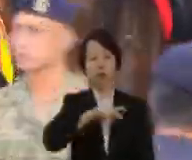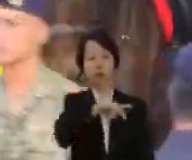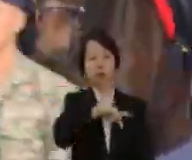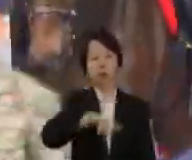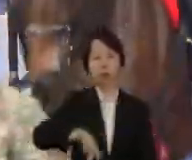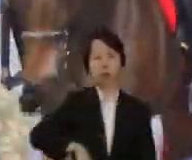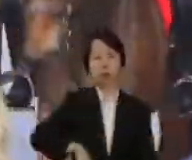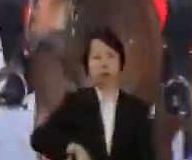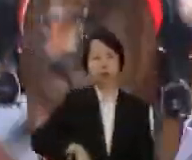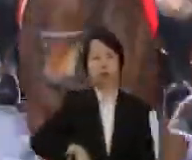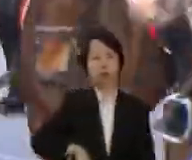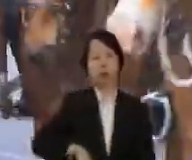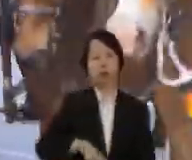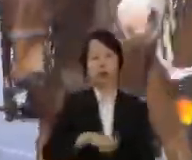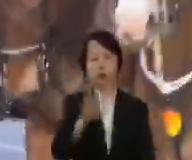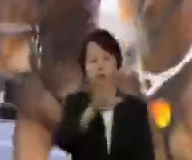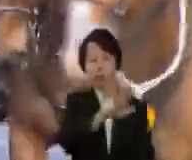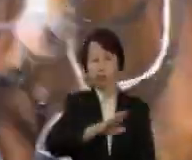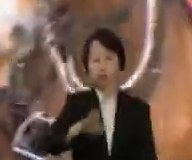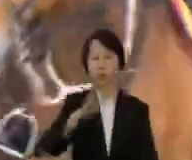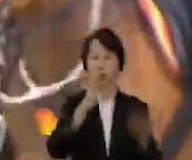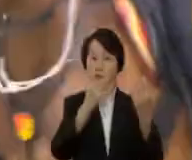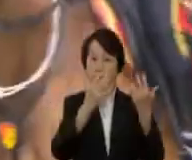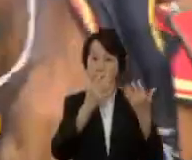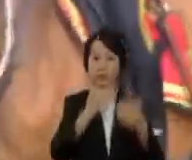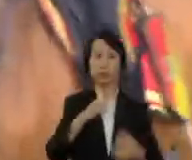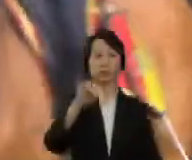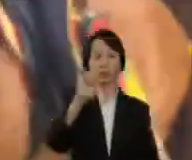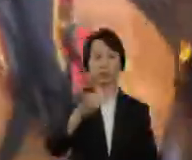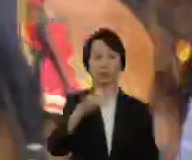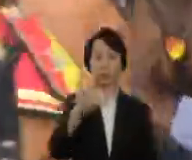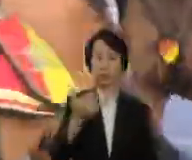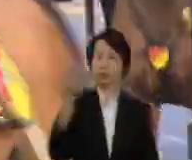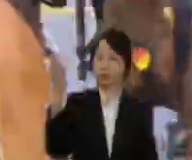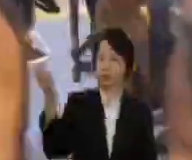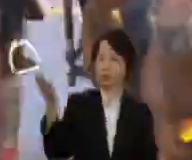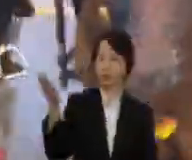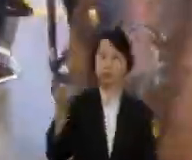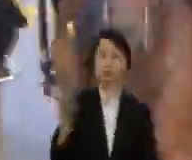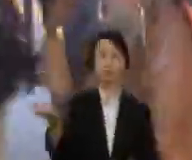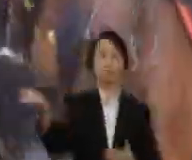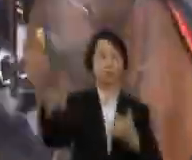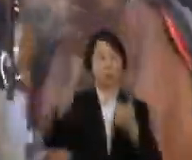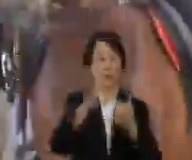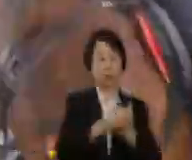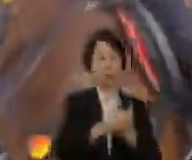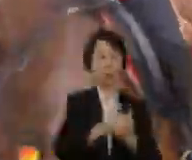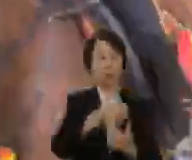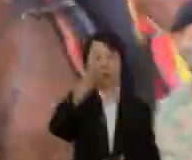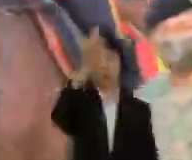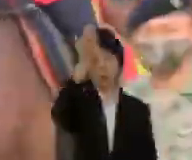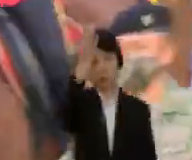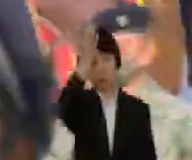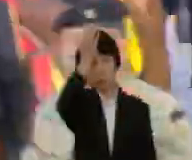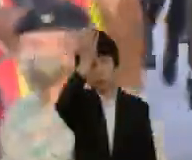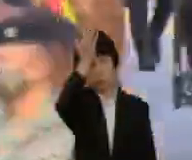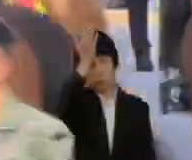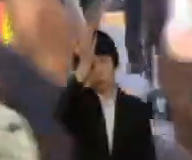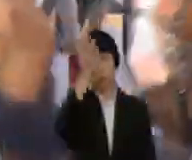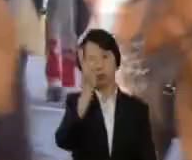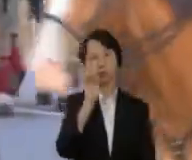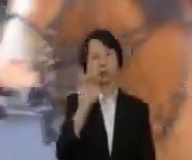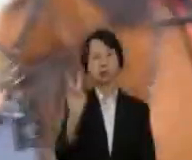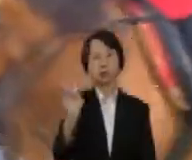Agong amat dinanti-nantikan. Ya, ini dia keberangkatan tiba Seri Paduka Baginda berdua